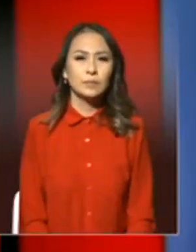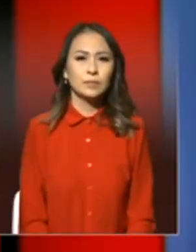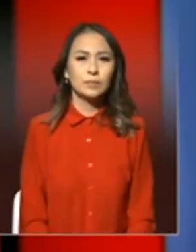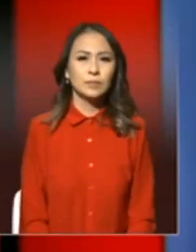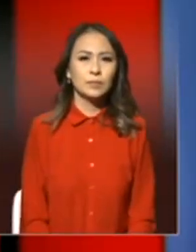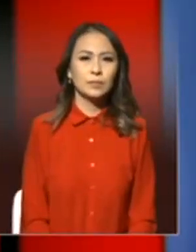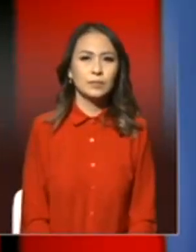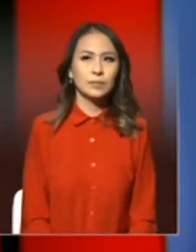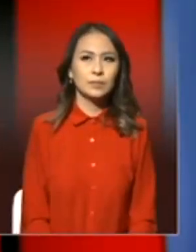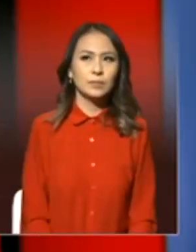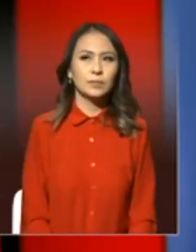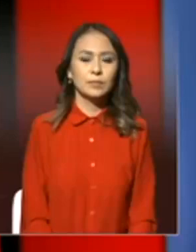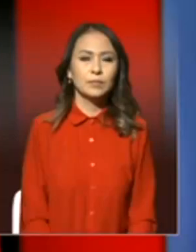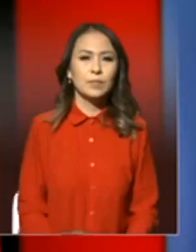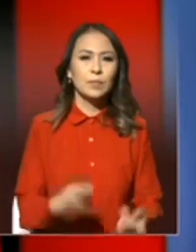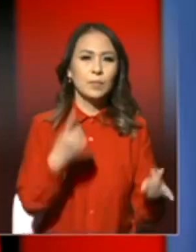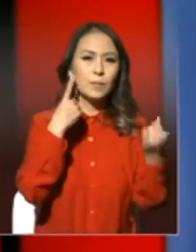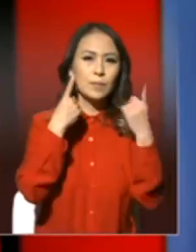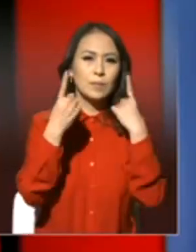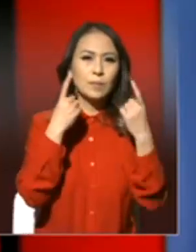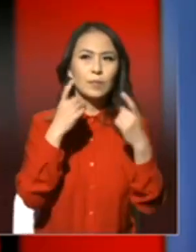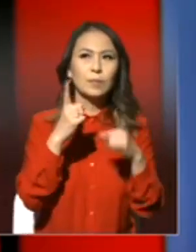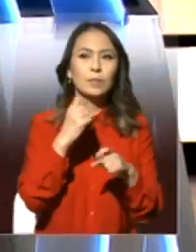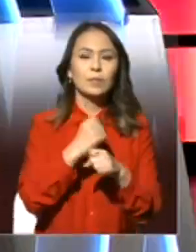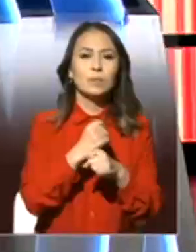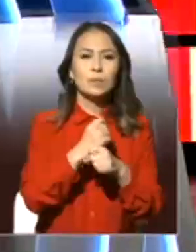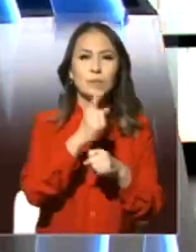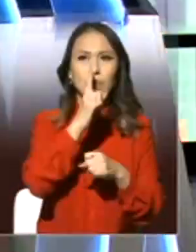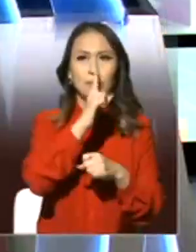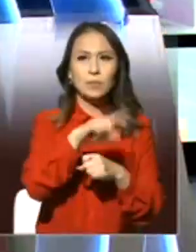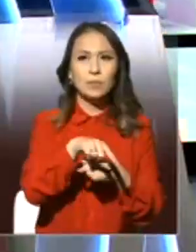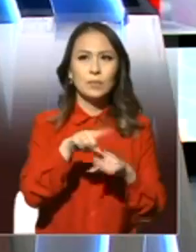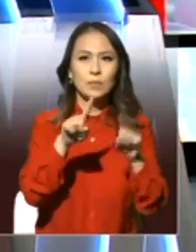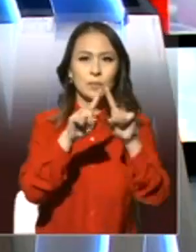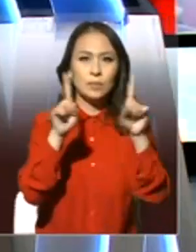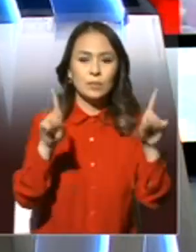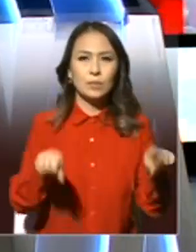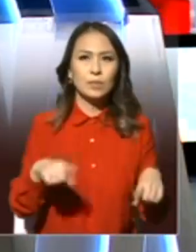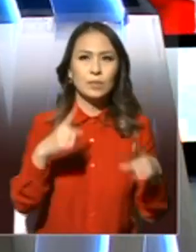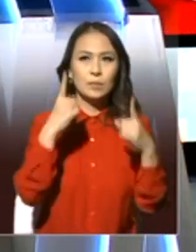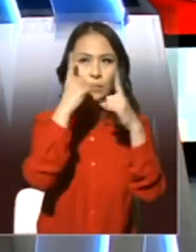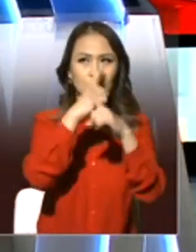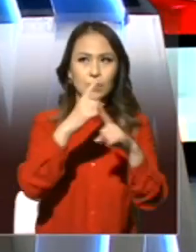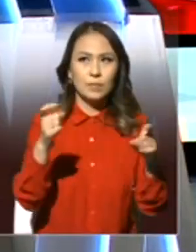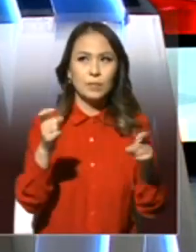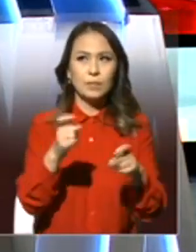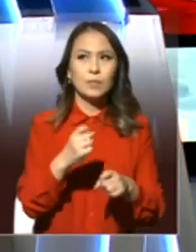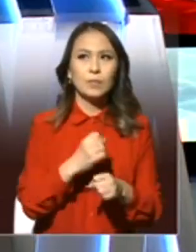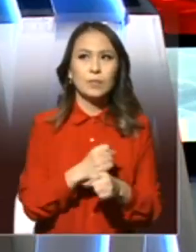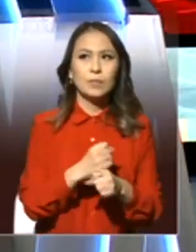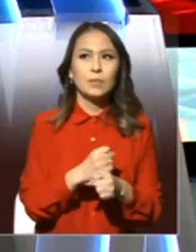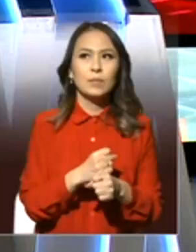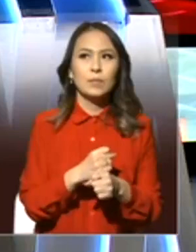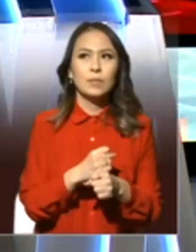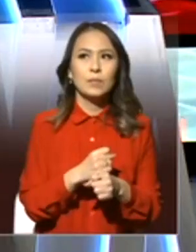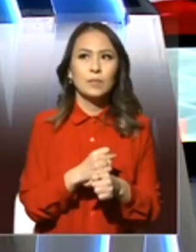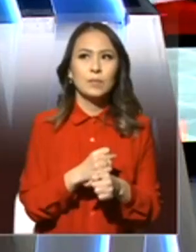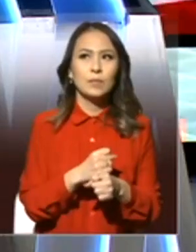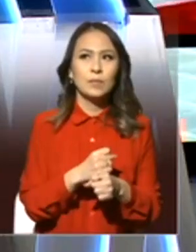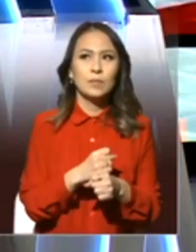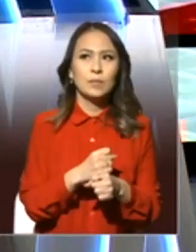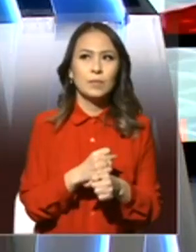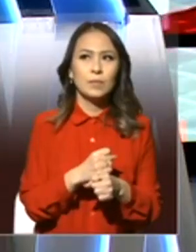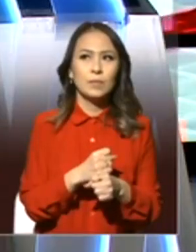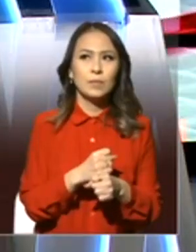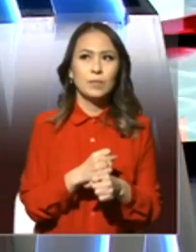Олар өздері түрде тіркейді. Ақпараттандыру неге жасамайсыңдар? Сіздер ақпараттандыру жасамайсыздар ма? Біз көпшілік білмейді ғой. Жоқ, мен сіздерге айтып отырмын ғой, ол өкілеттік